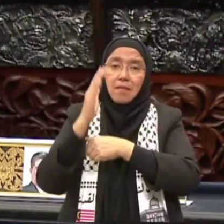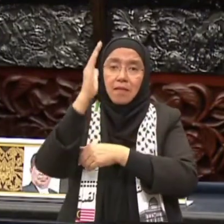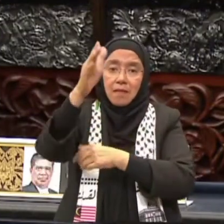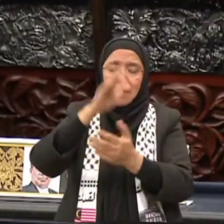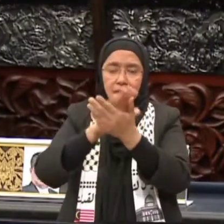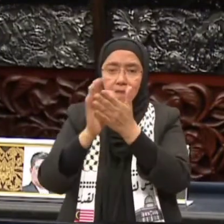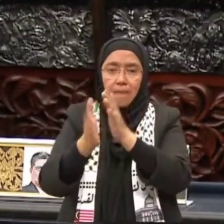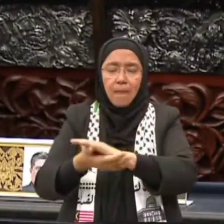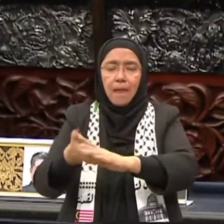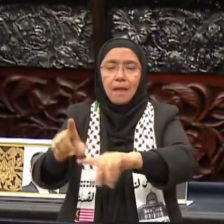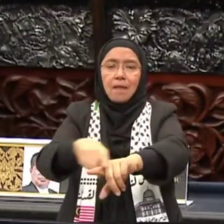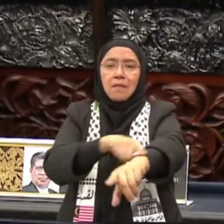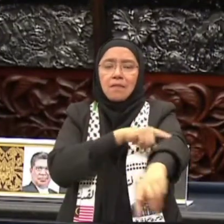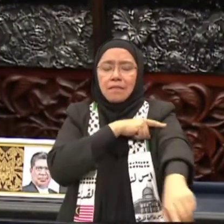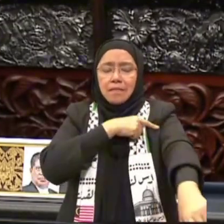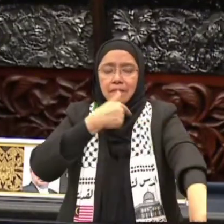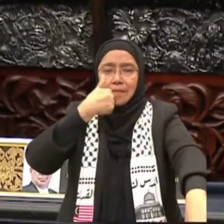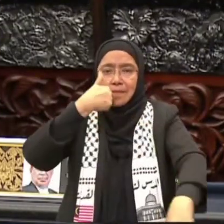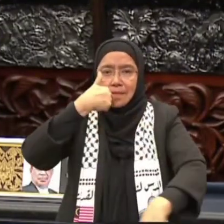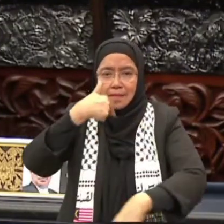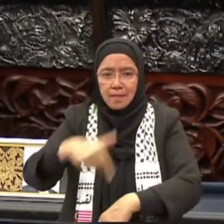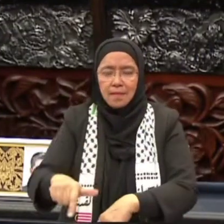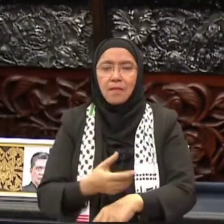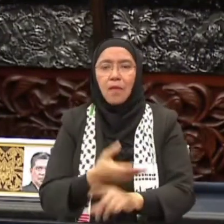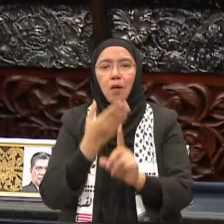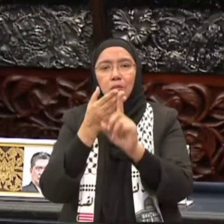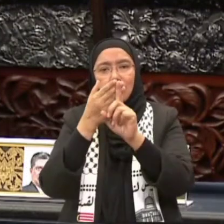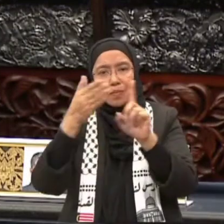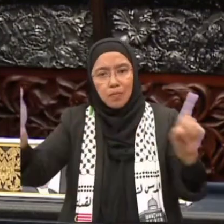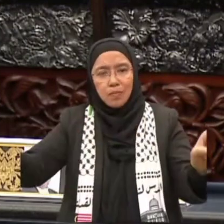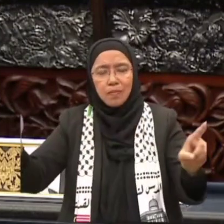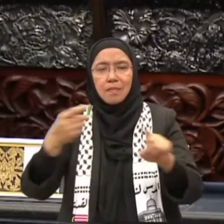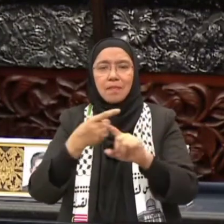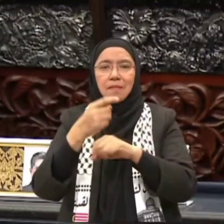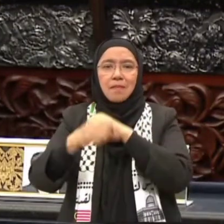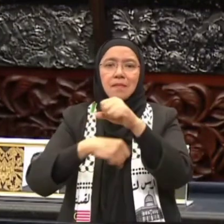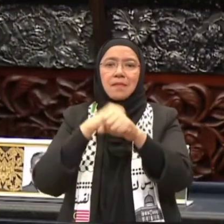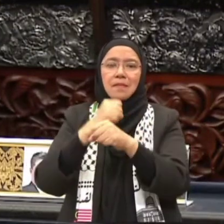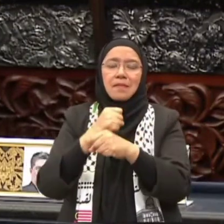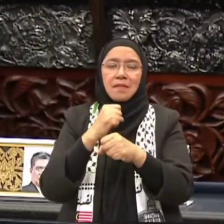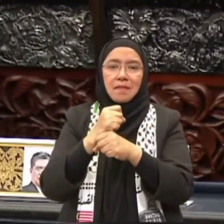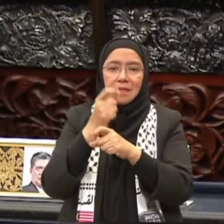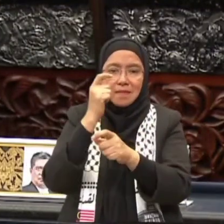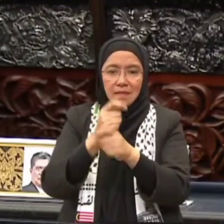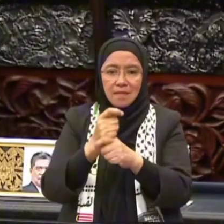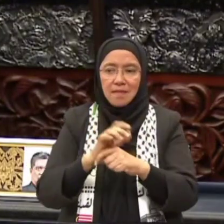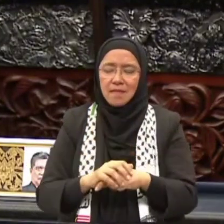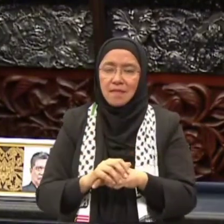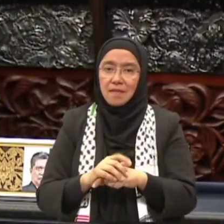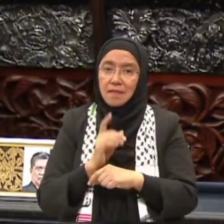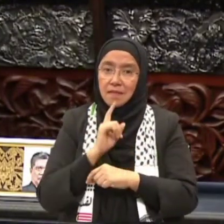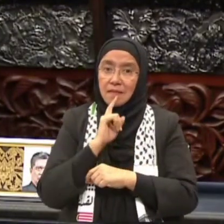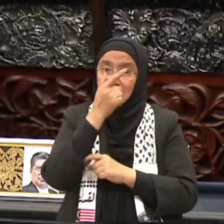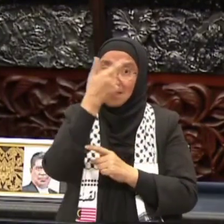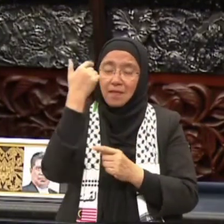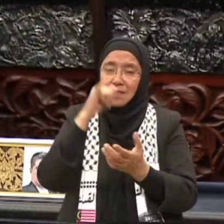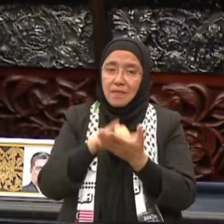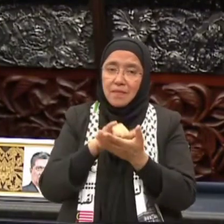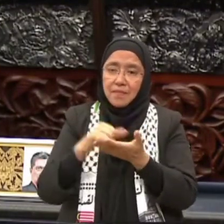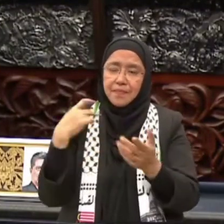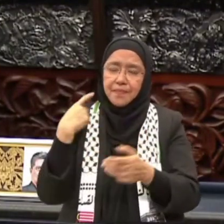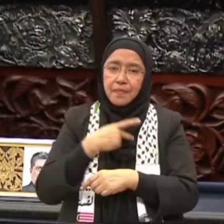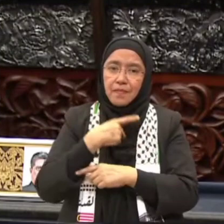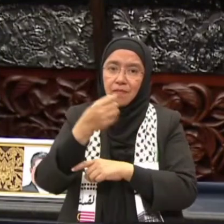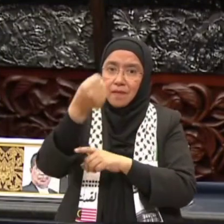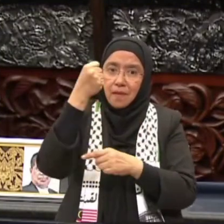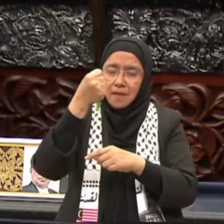betul-betul pegang kepada sasaran defisit 3.5% ini, kerana bukan sahaja ia untuk membolehkan lebih banyak peruntukan